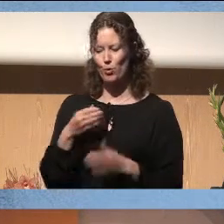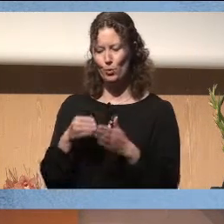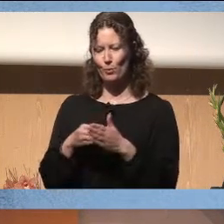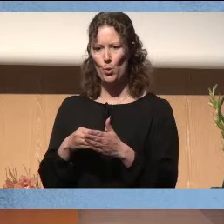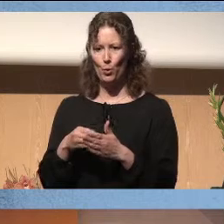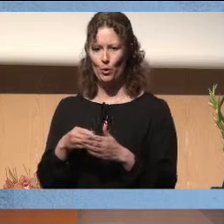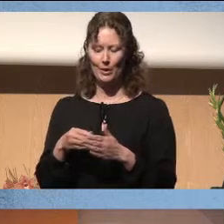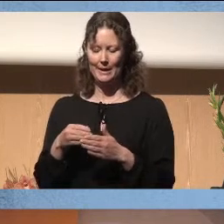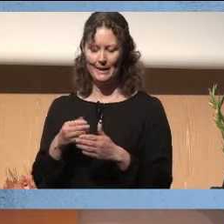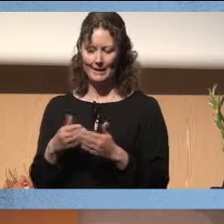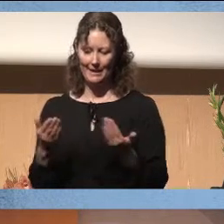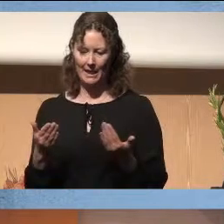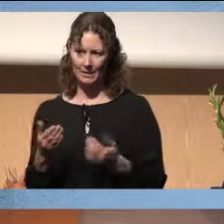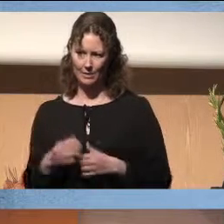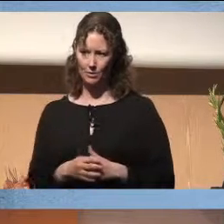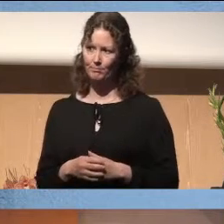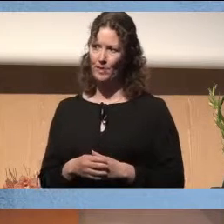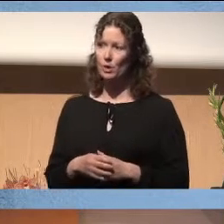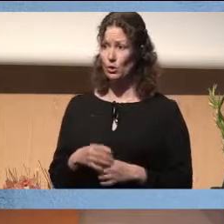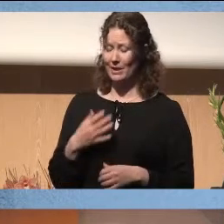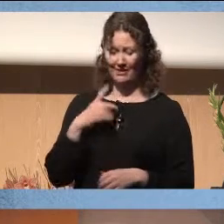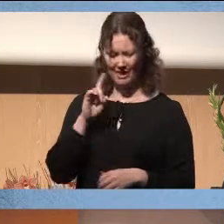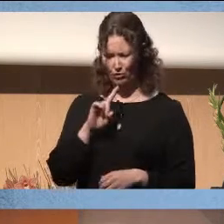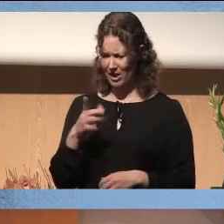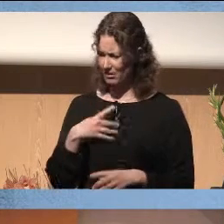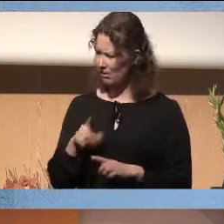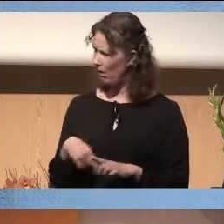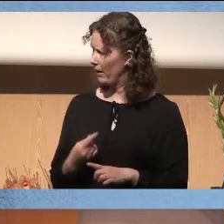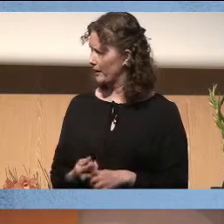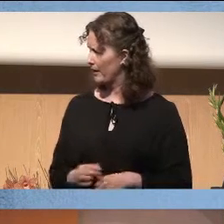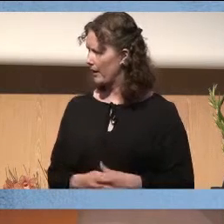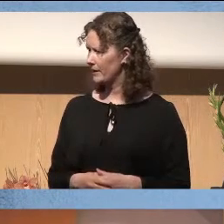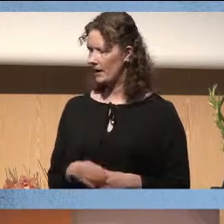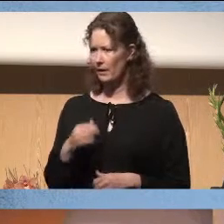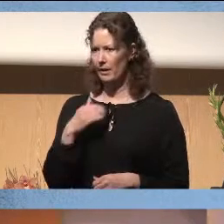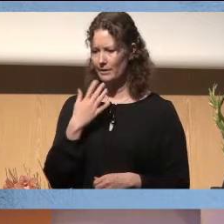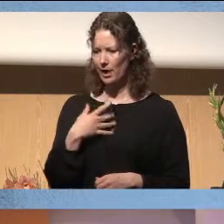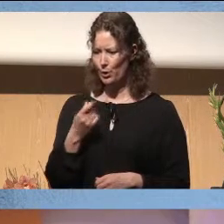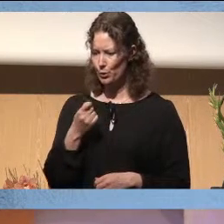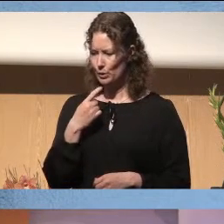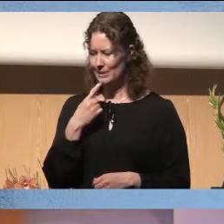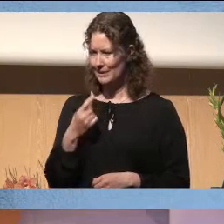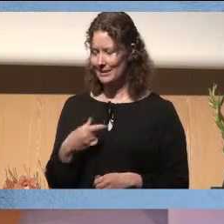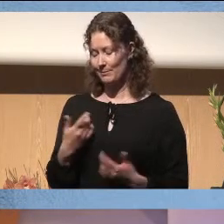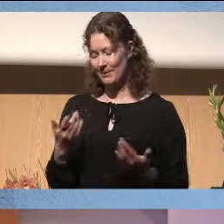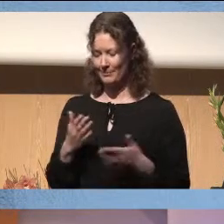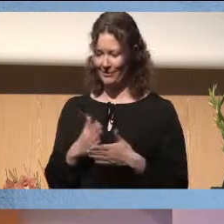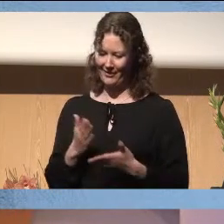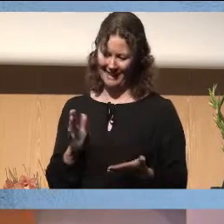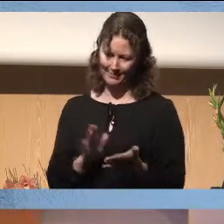Så, jeg vet ikke hvor lang tid jeg har, men det var alt jeg hadde å si, da tror jeg holdt meg sånn noenlunde etter.